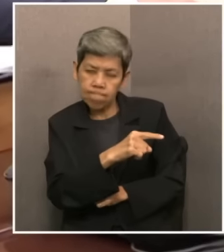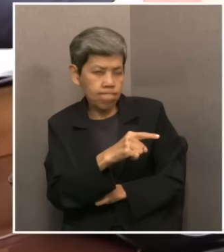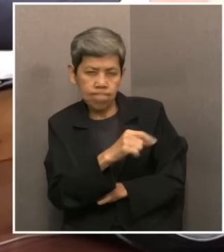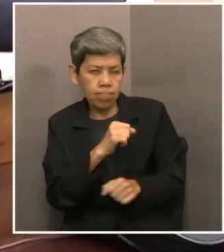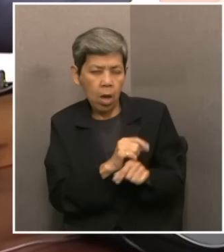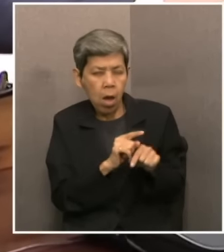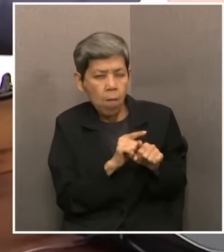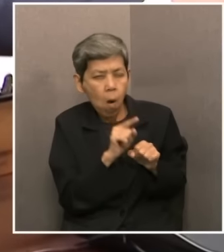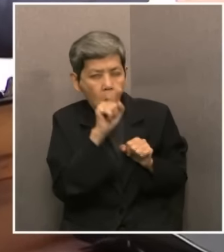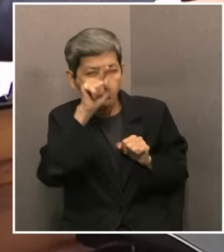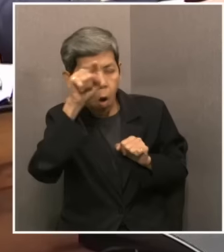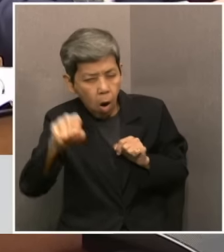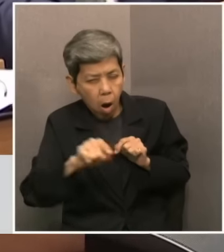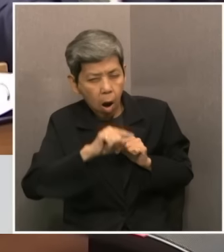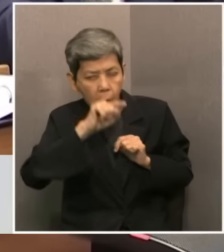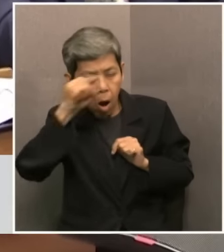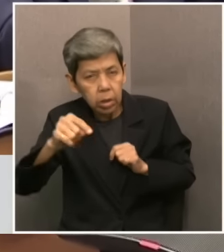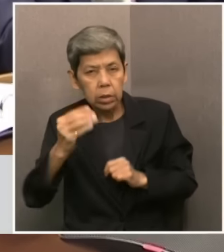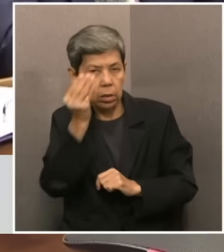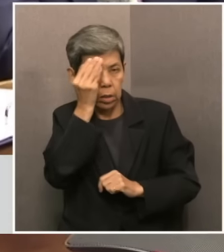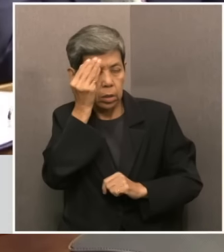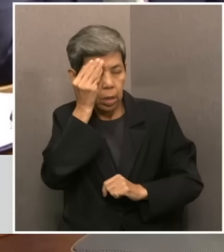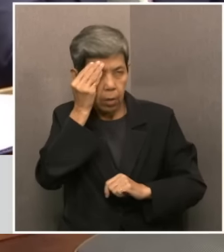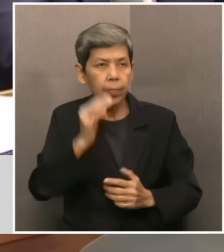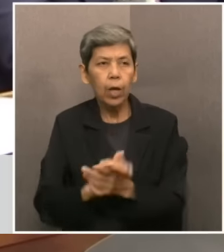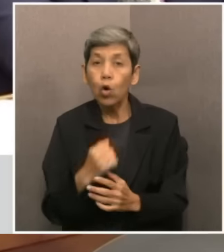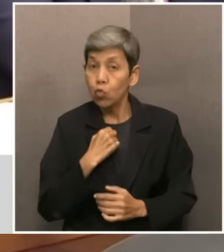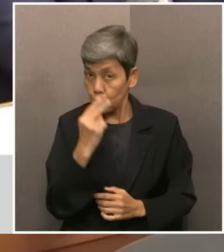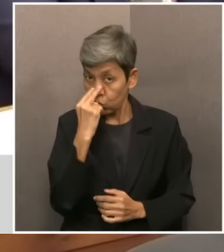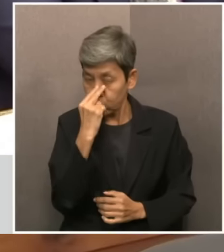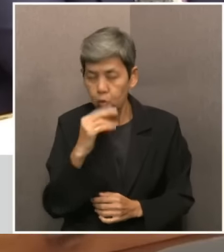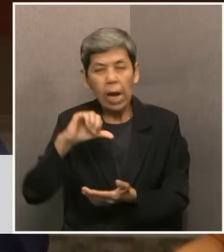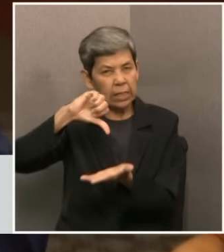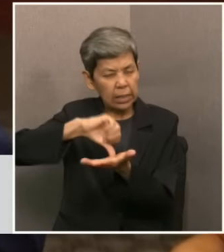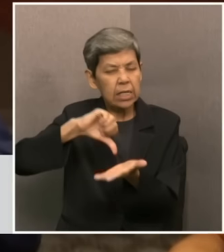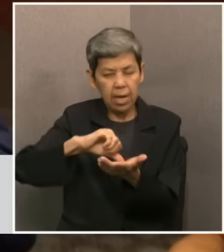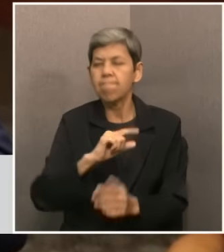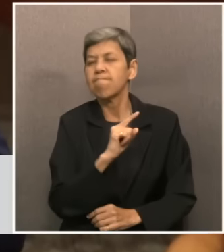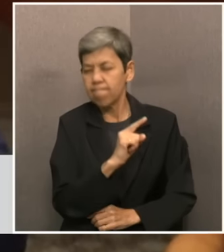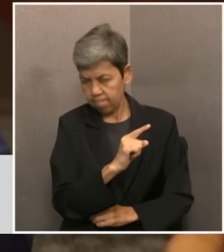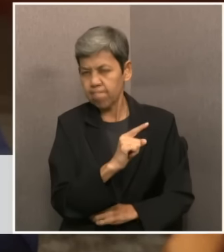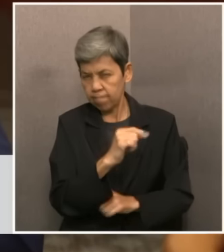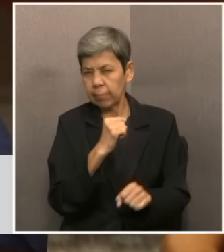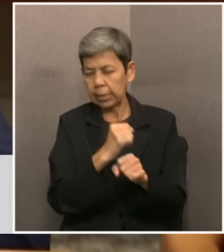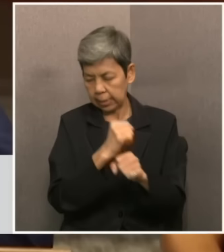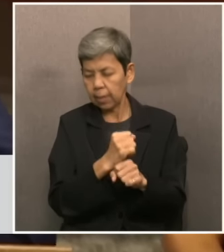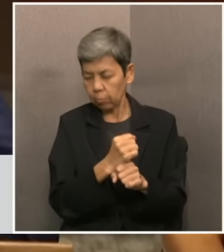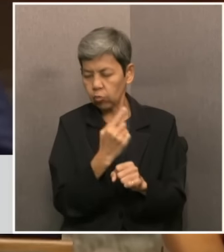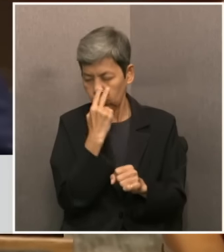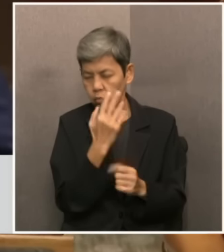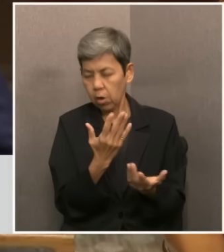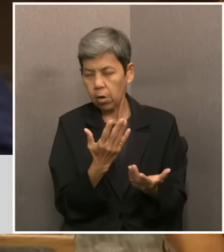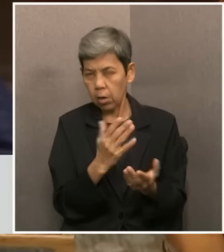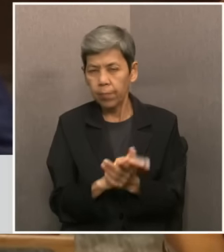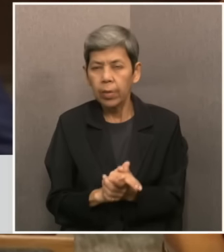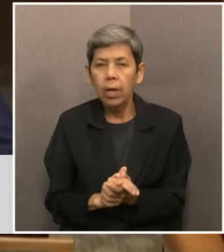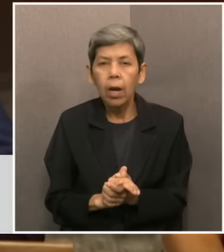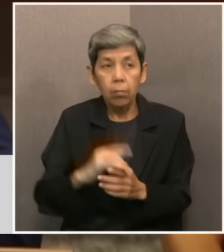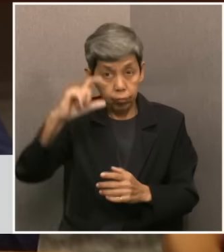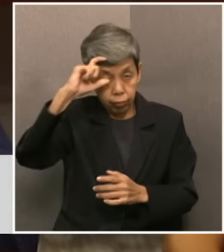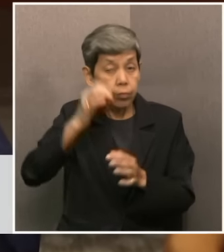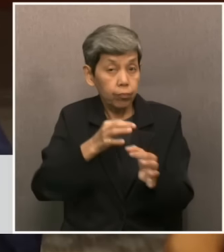ขีปนาวุธทิ้งตัวโจมตีอิสราเอลให้รอดูว่าอิหร่านจะได้รับผลกระทบการกระทำดังกล่าวเช่นไรไบเดนชี้